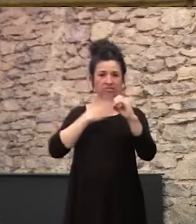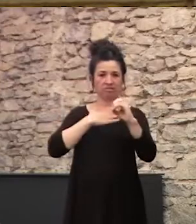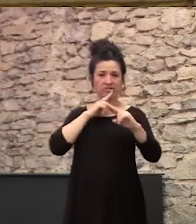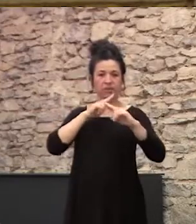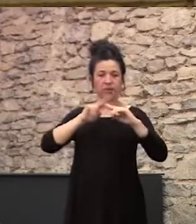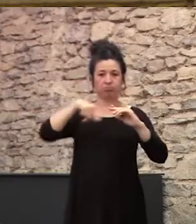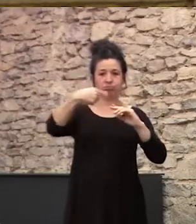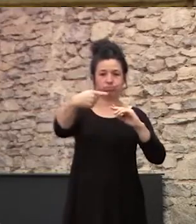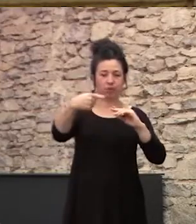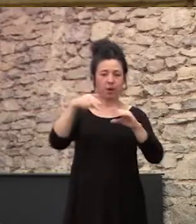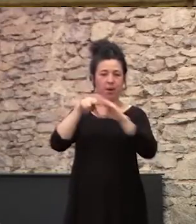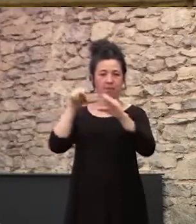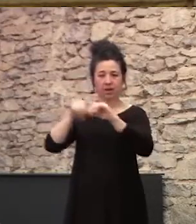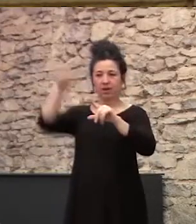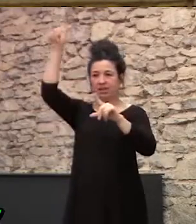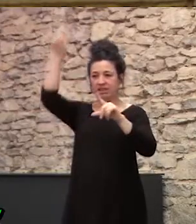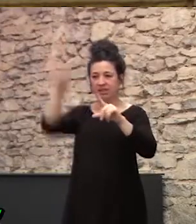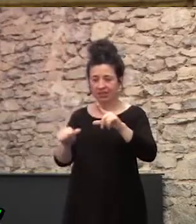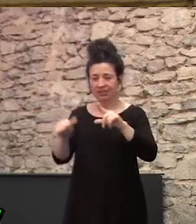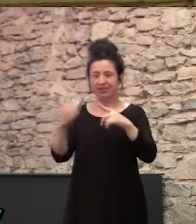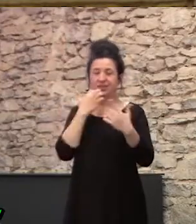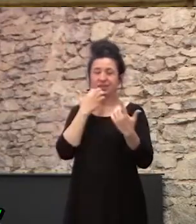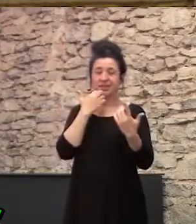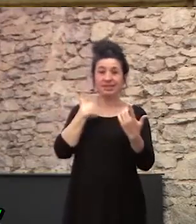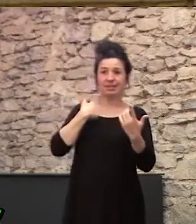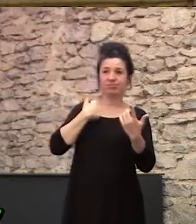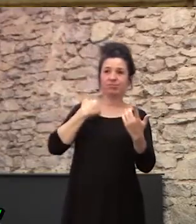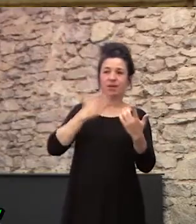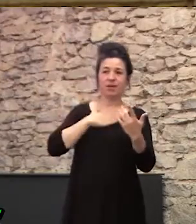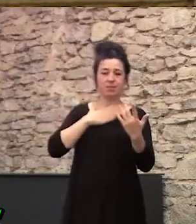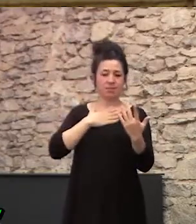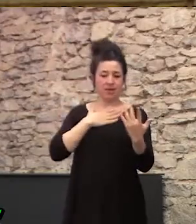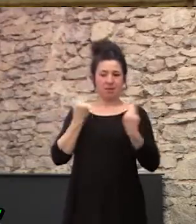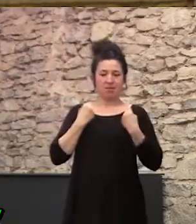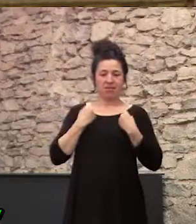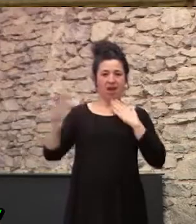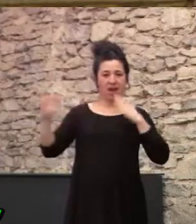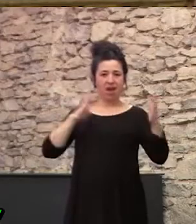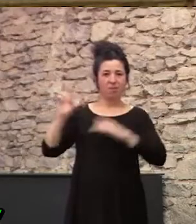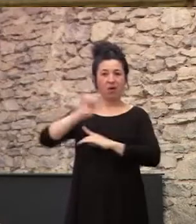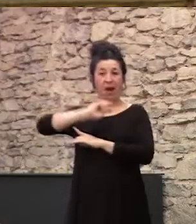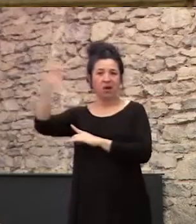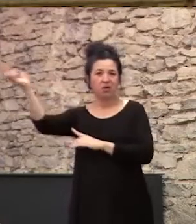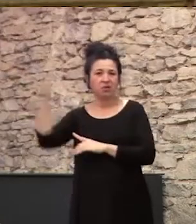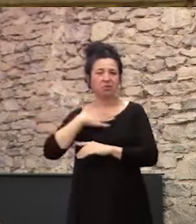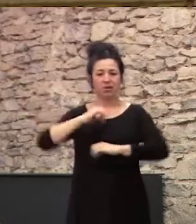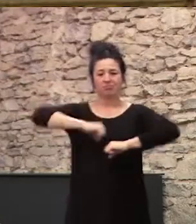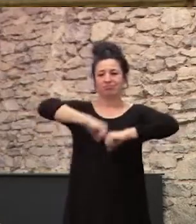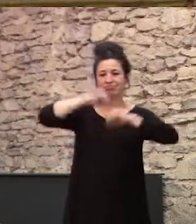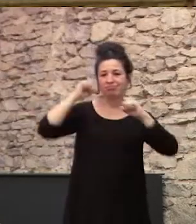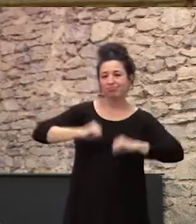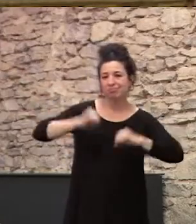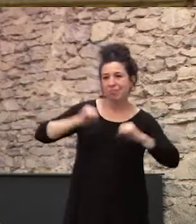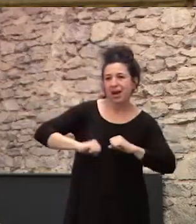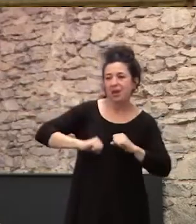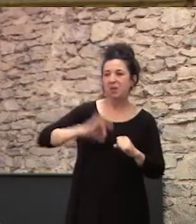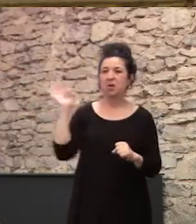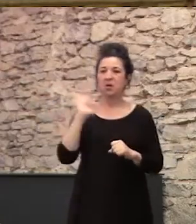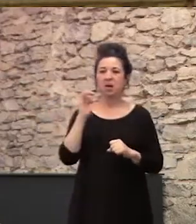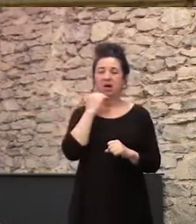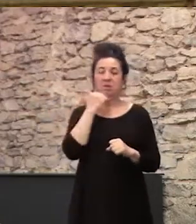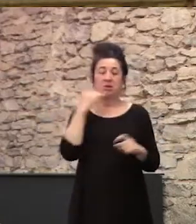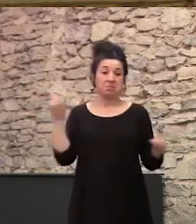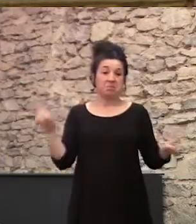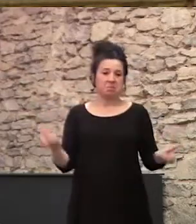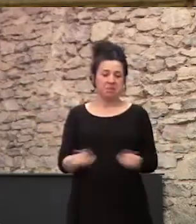eta hori te igual harrapatu izan barin du nire biztako, bueno, pues, eldua guan intzenean edo azalgo gorra guan eukan garai baten, bai igual ez zen emez de